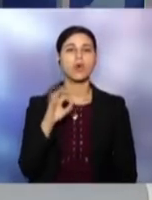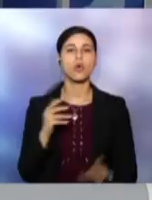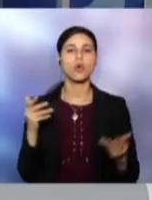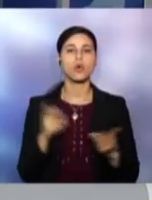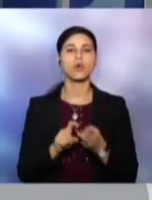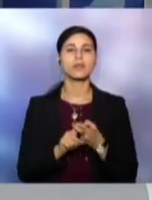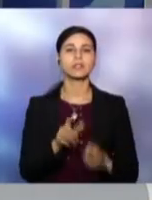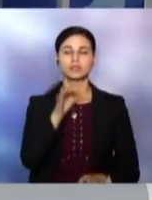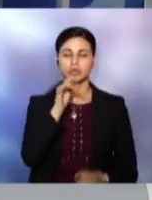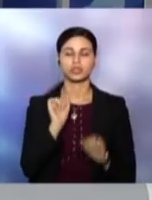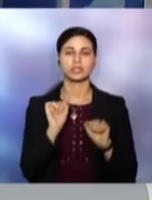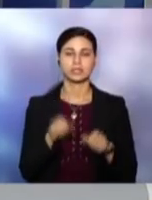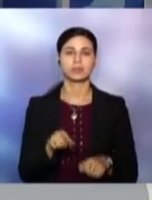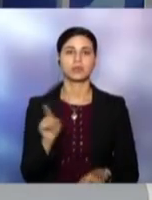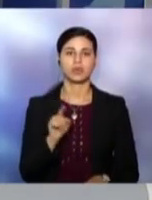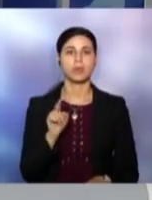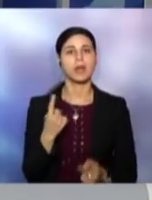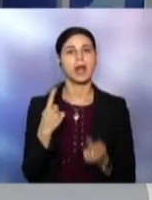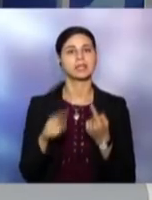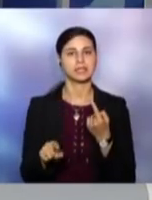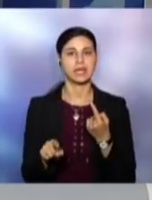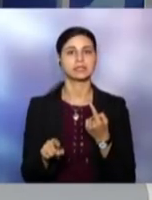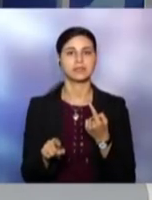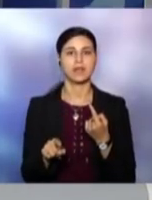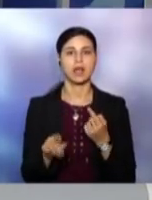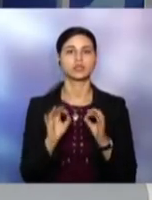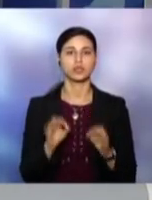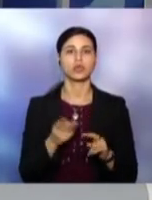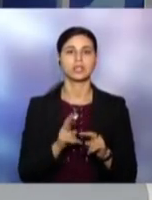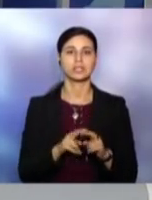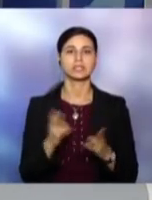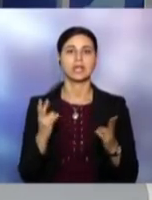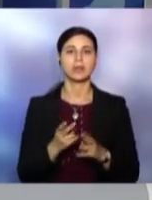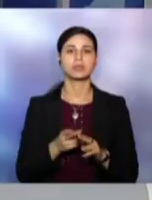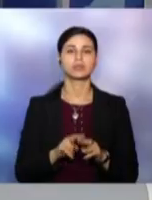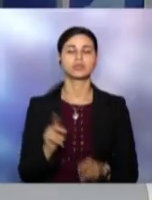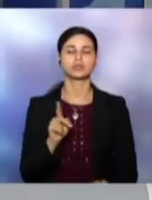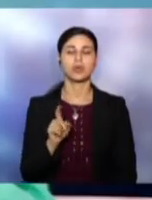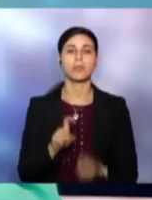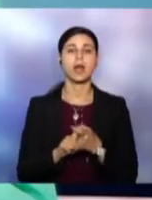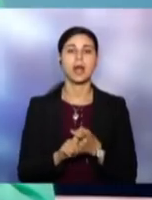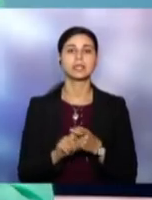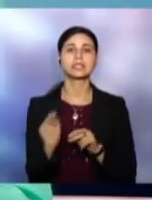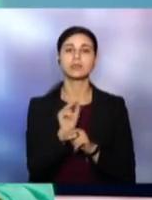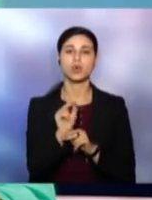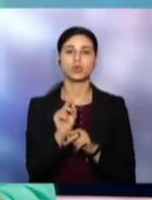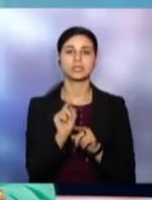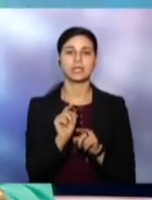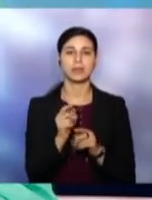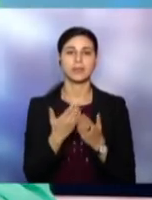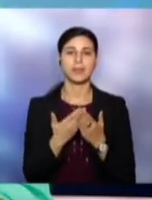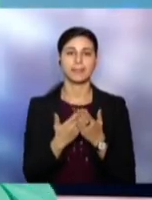ინფექციების დროს შესაძლებელია, რომ ალტერნატივის სახით სწორედ ის გამოვიყენოთ იმისთვის, რომ ანტიბიოტიკებისაგან